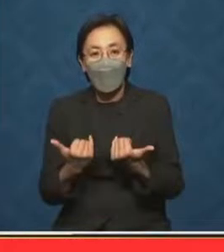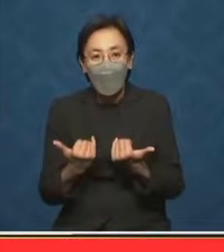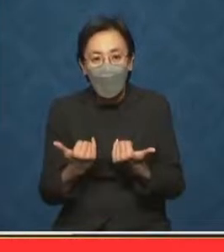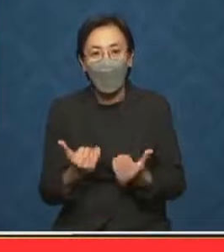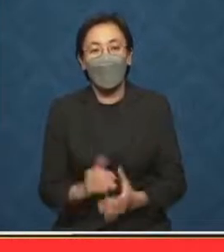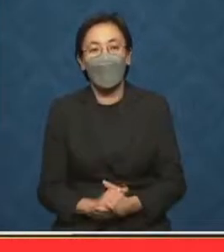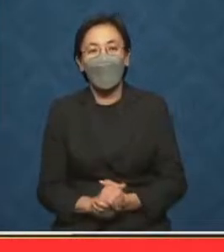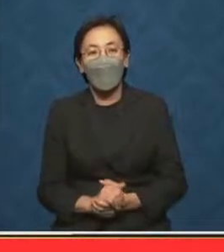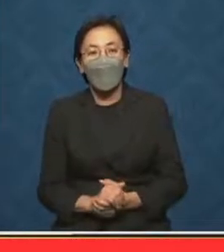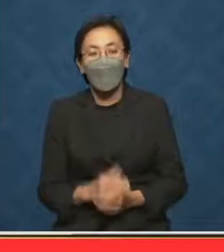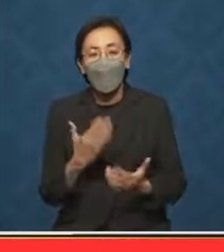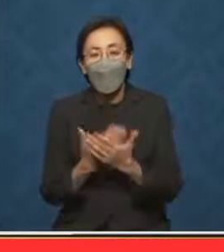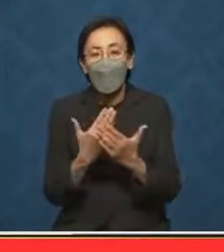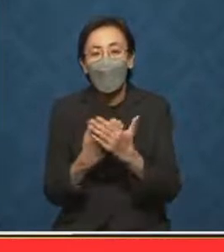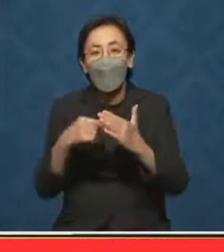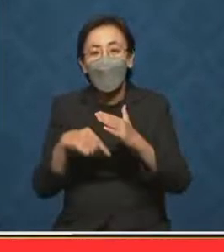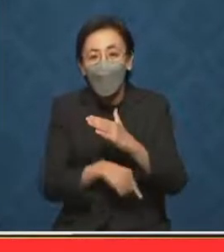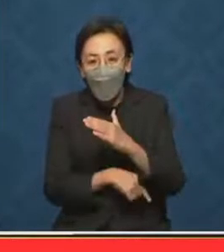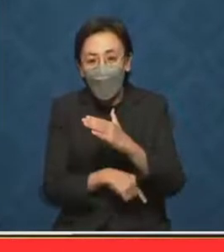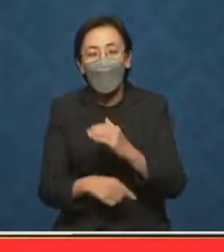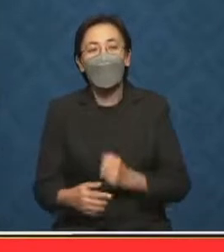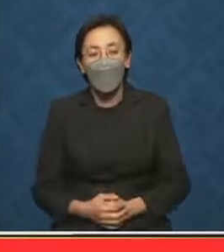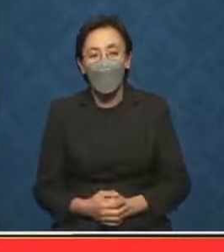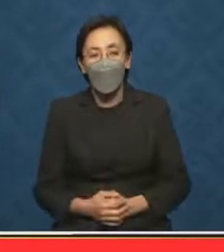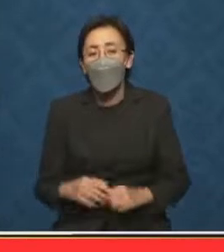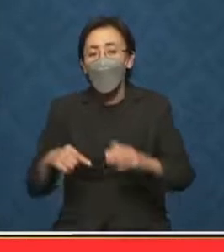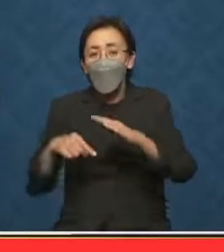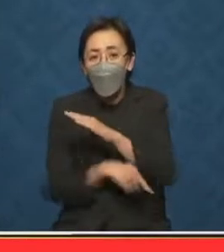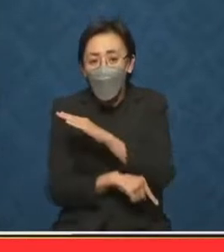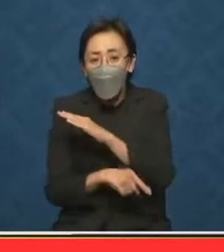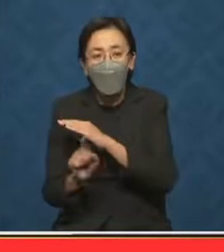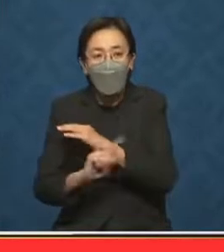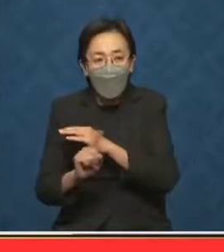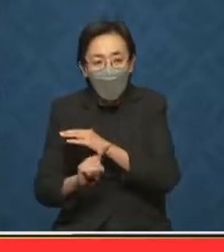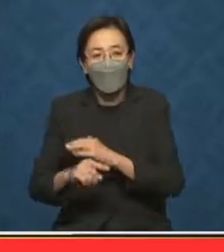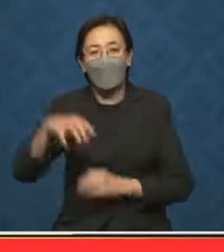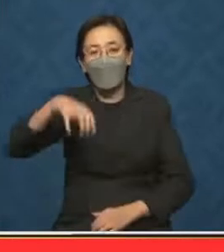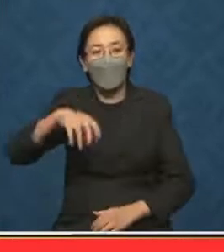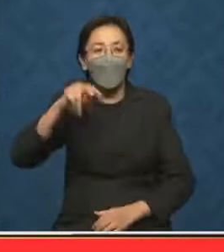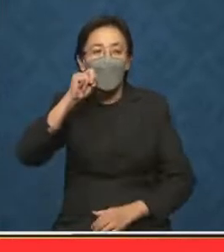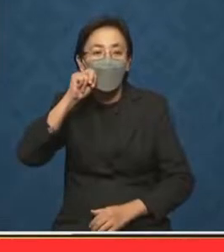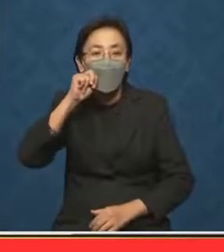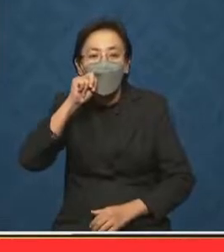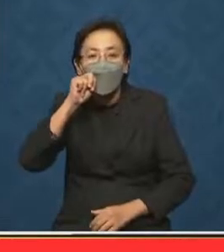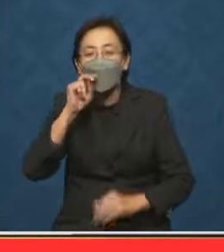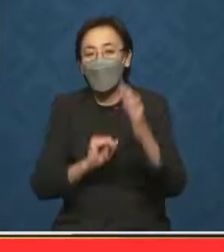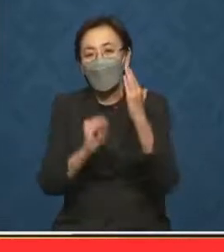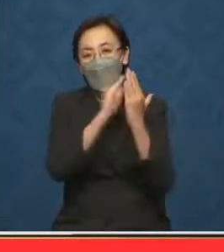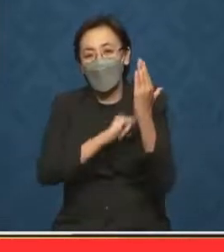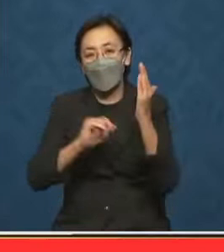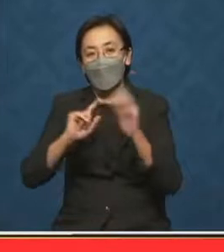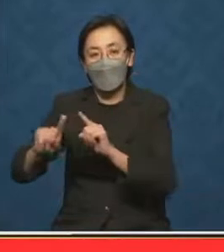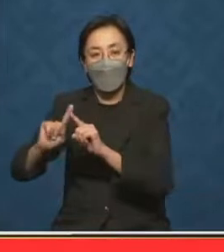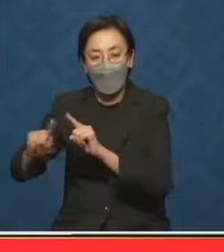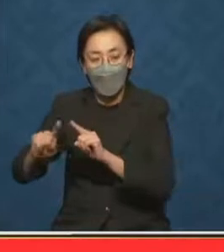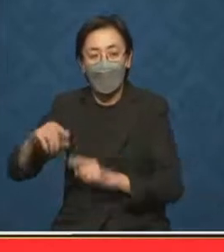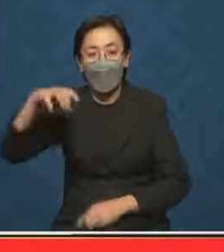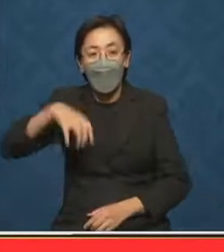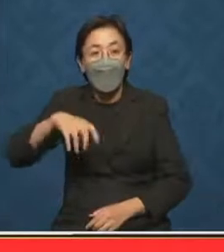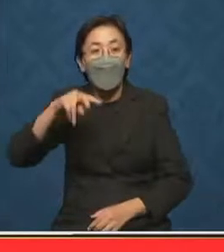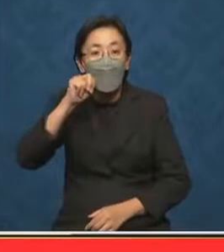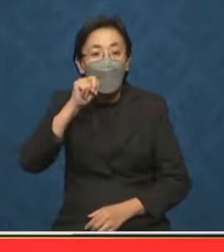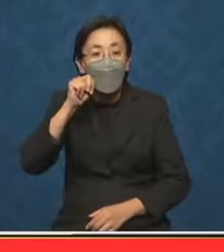การทุจริตในส่วนของการประปาภูมิภาคซึ่การประปาภมิภาคนน